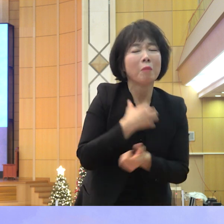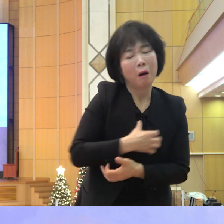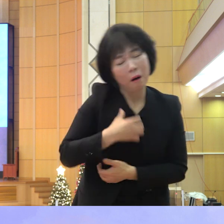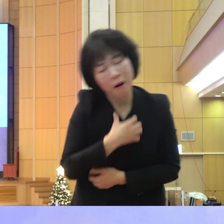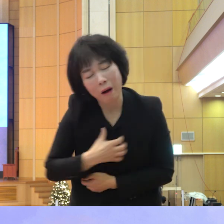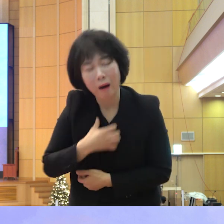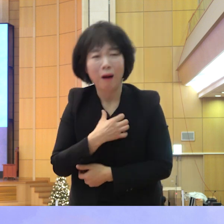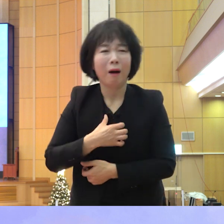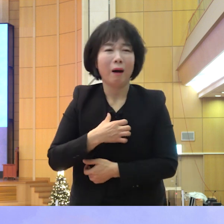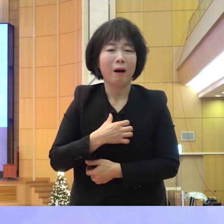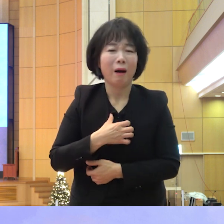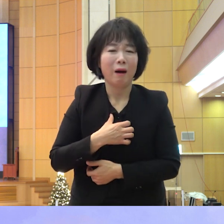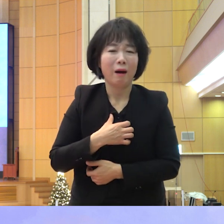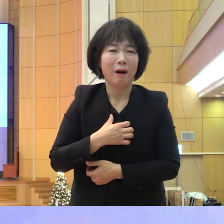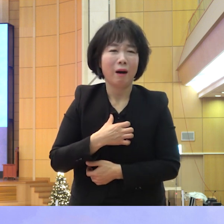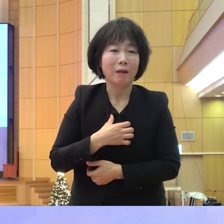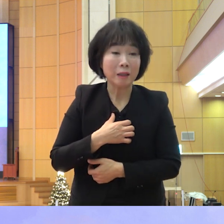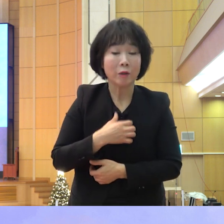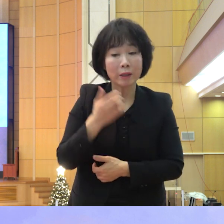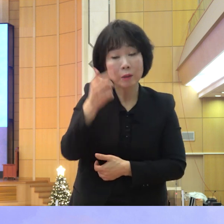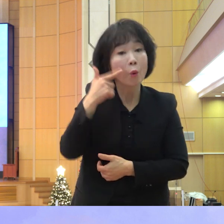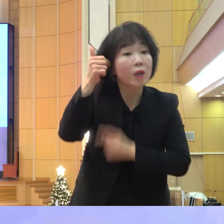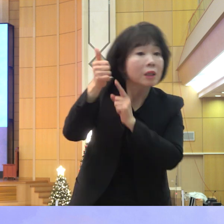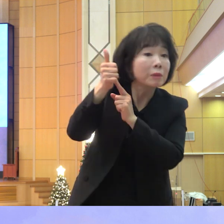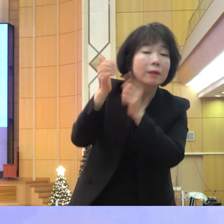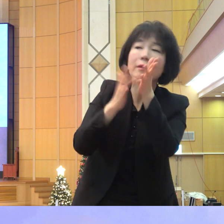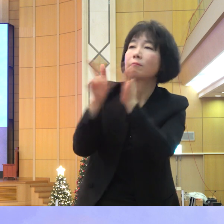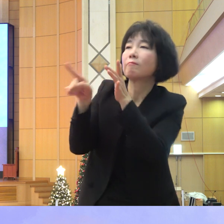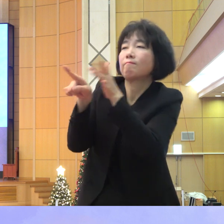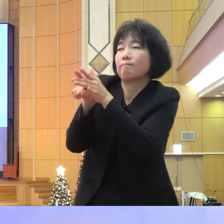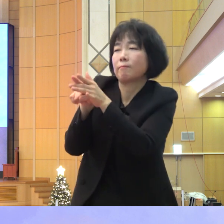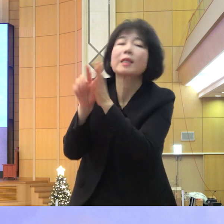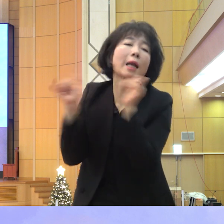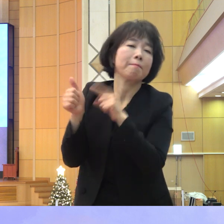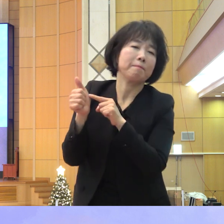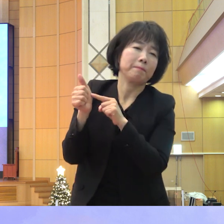그런데 주님을 믿으니까 거울을 보면서